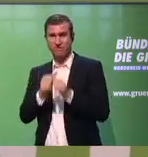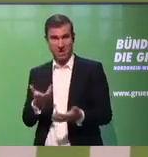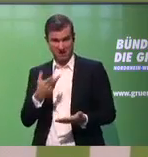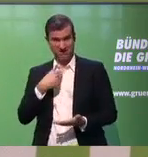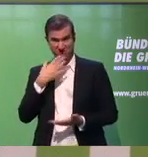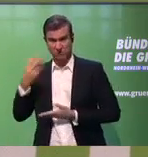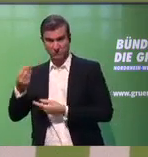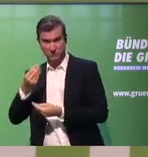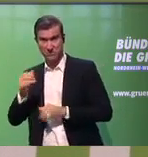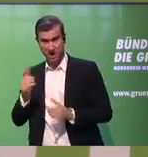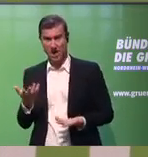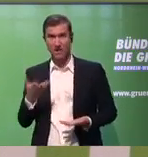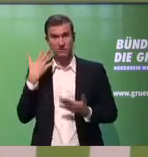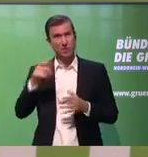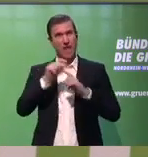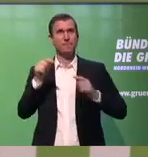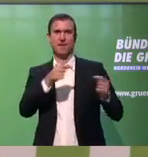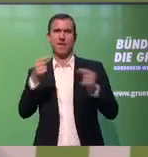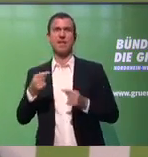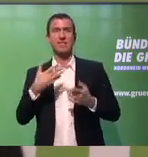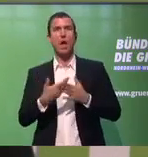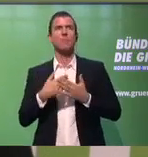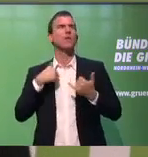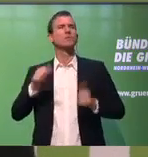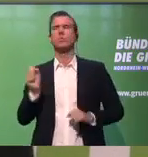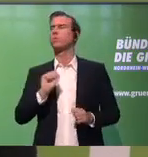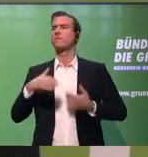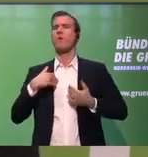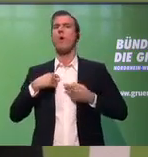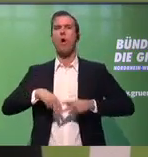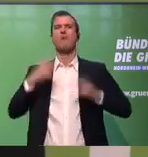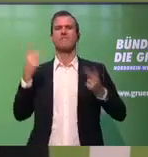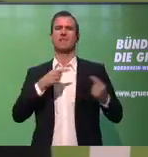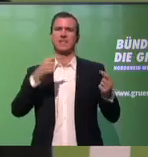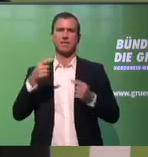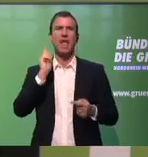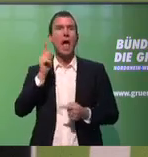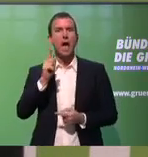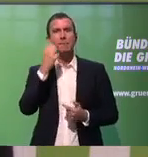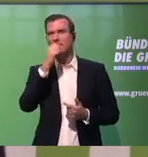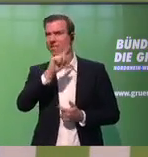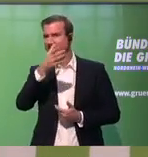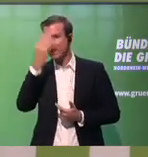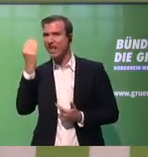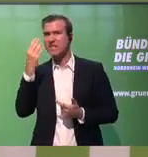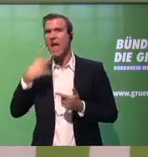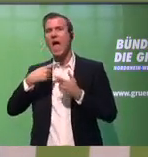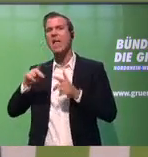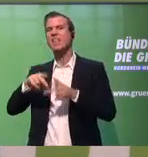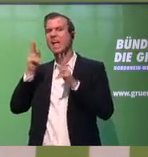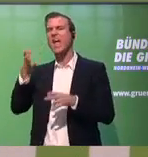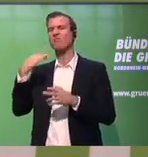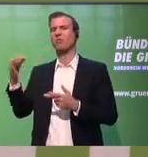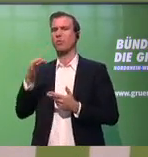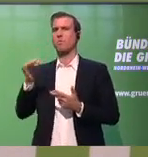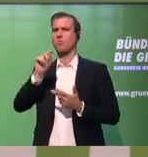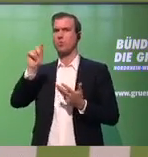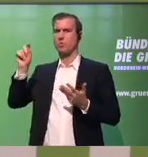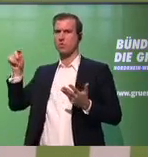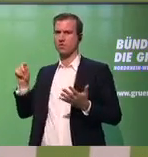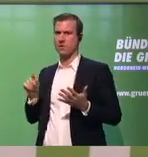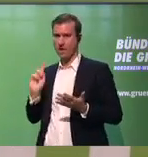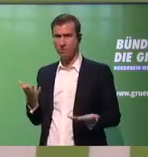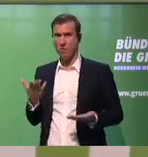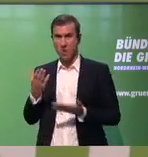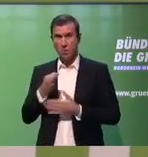stehen da zur Debatte und ich bin sehr froh, dass es eben diese öffentliche Debatte darüber gibt. Und wir sollten aber nicht vergessen, dass es eben auch um die Rechte der Kommunen dabei geht. Eben müssen die